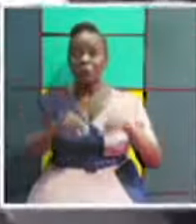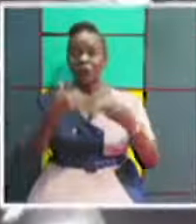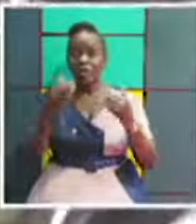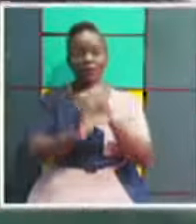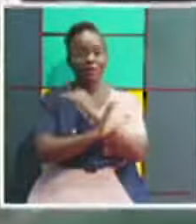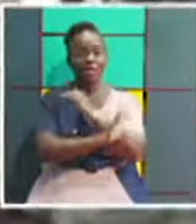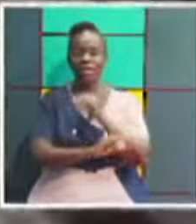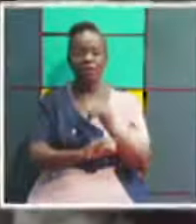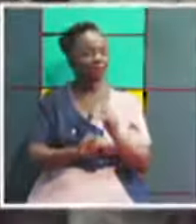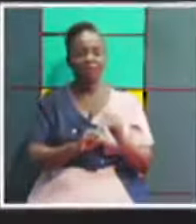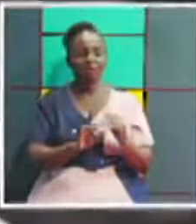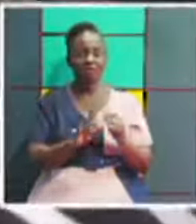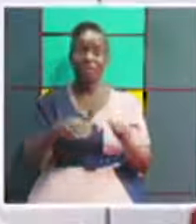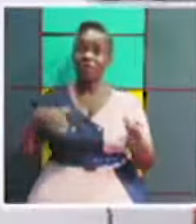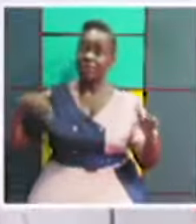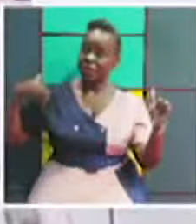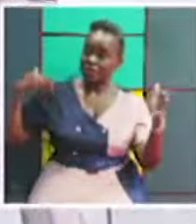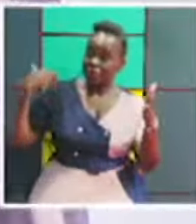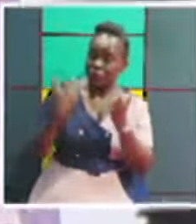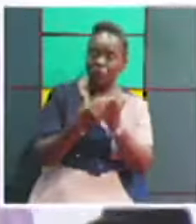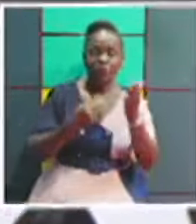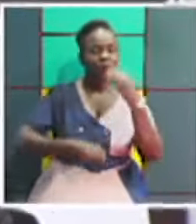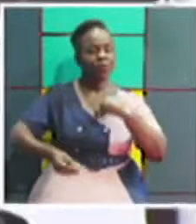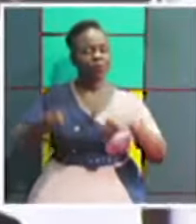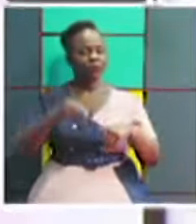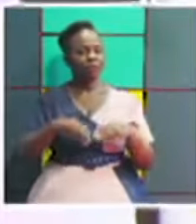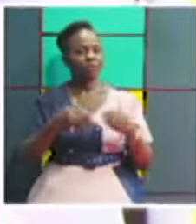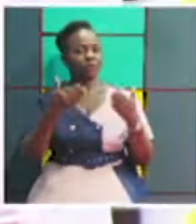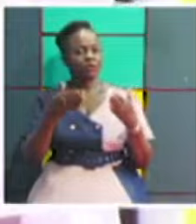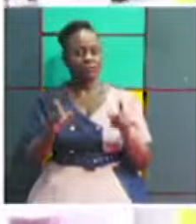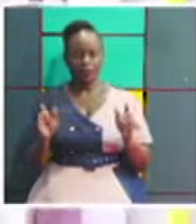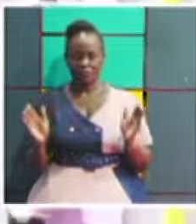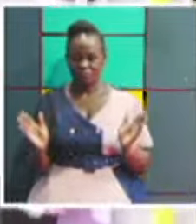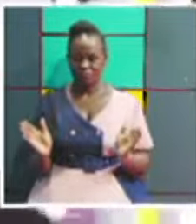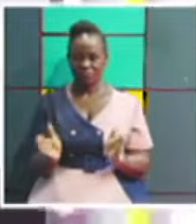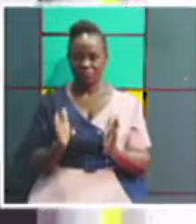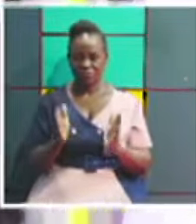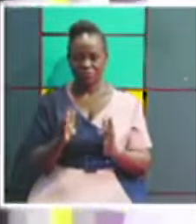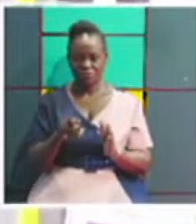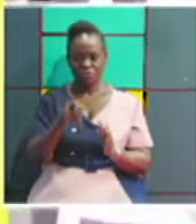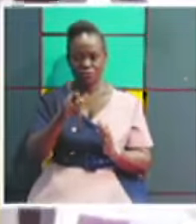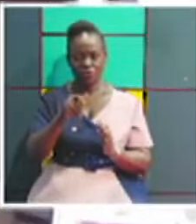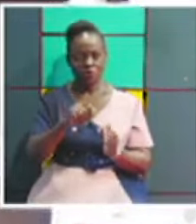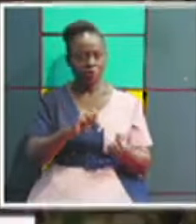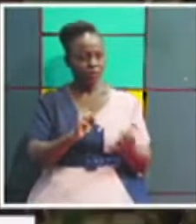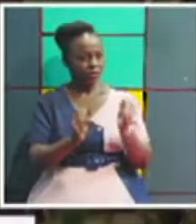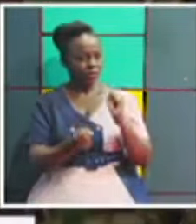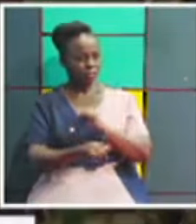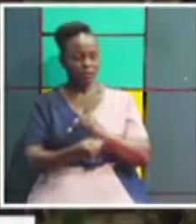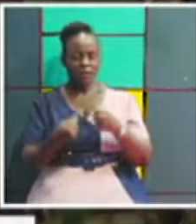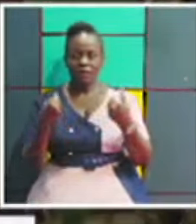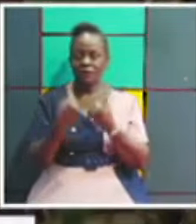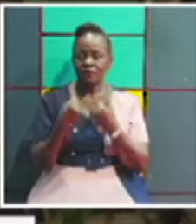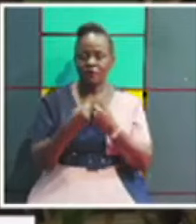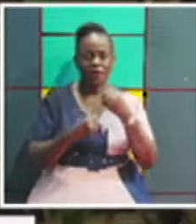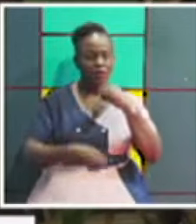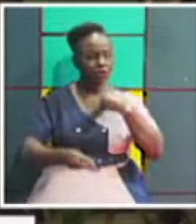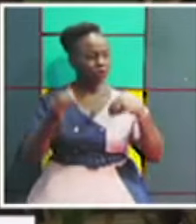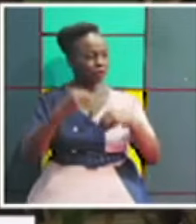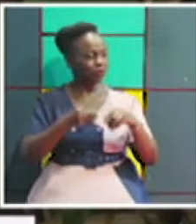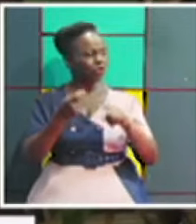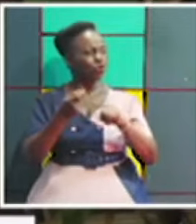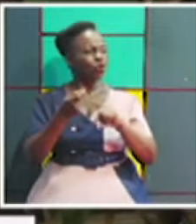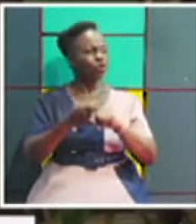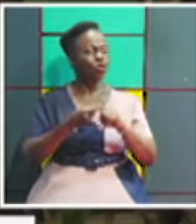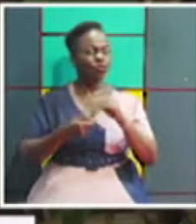dda ng'agizaala agibudaabuda ssaako n'okugiwa amaanyi ate y'omu eyeefuula nti agirwanyisa. Kikuviira ddala nze bwe